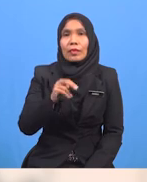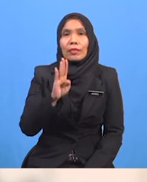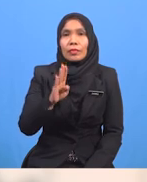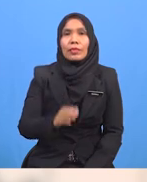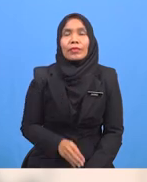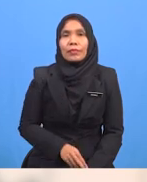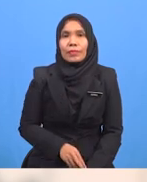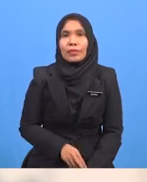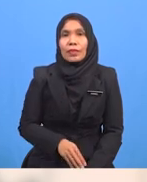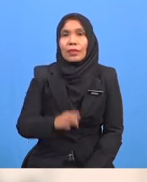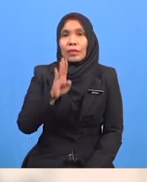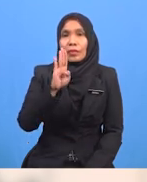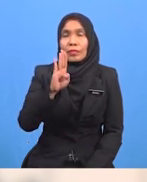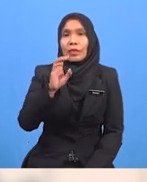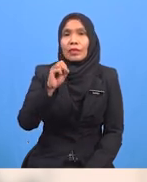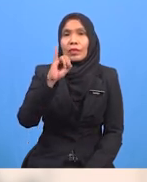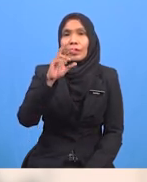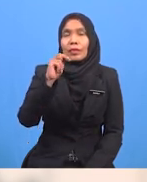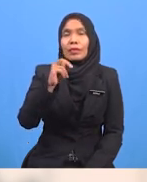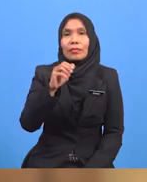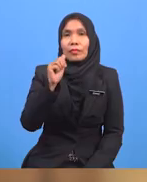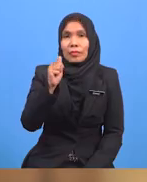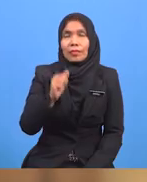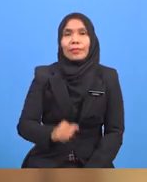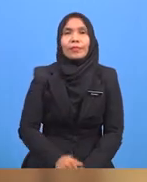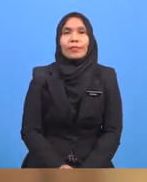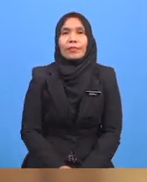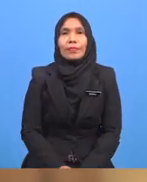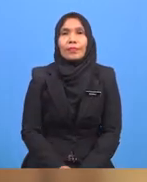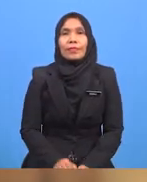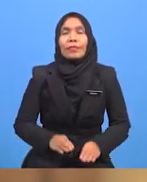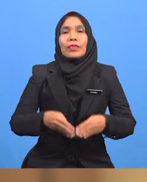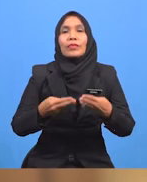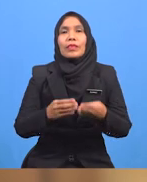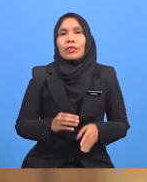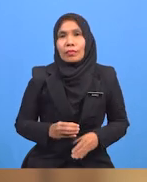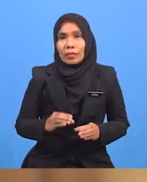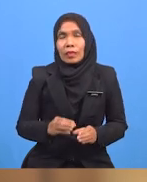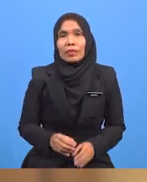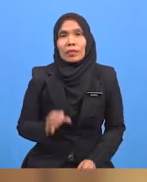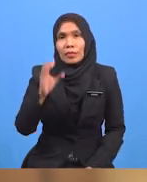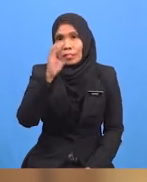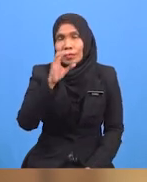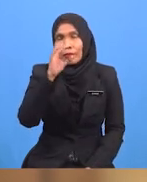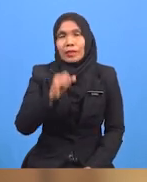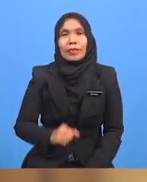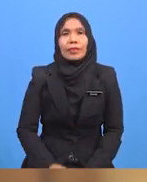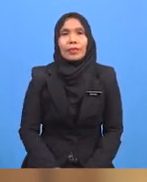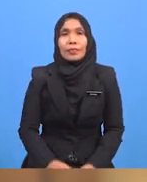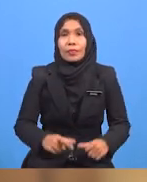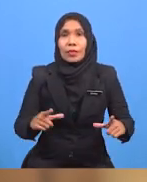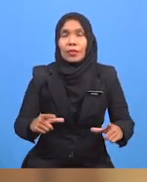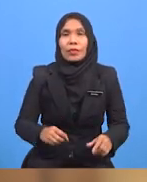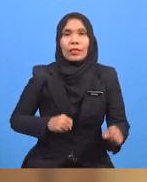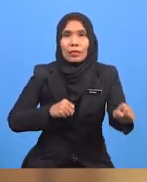bisene Bagaimanakah cara mencari luas segitiga tanpa mengetahui ukuran